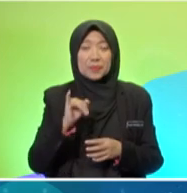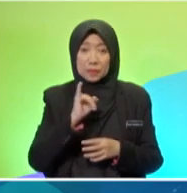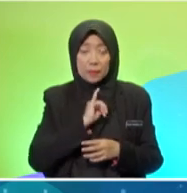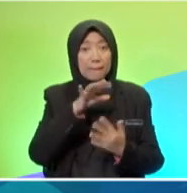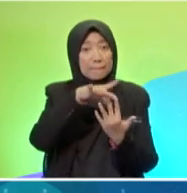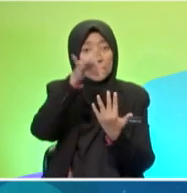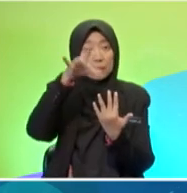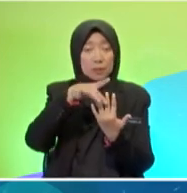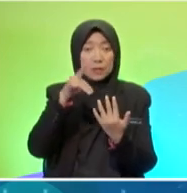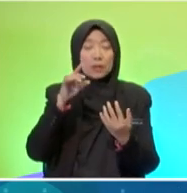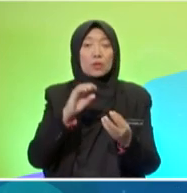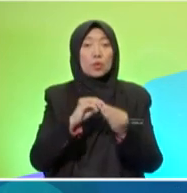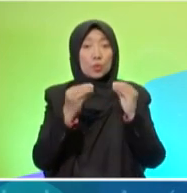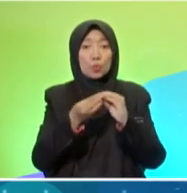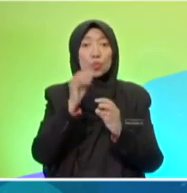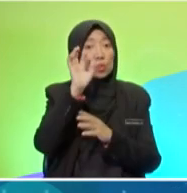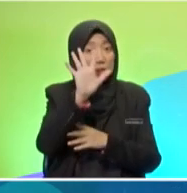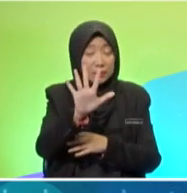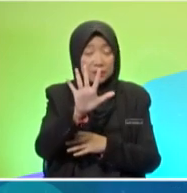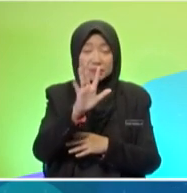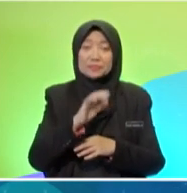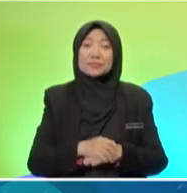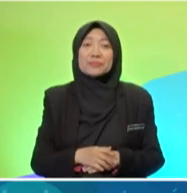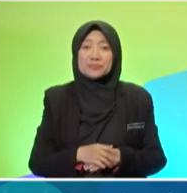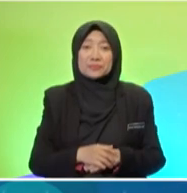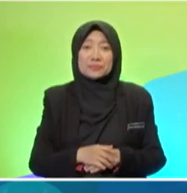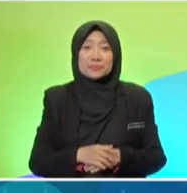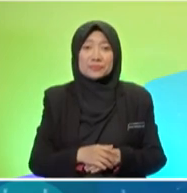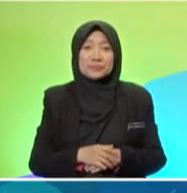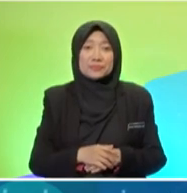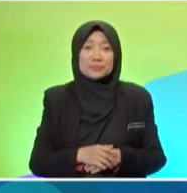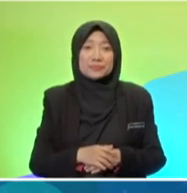situasi nomor 5 situasi nomor 5 oke